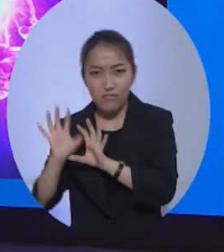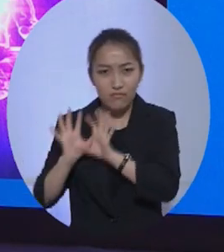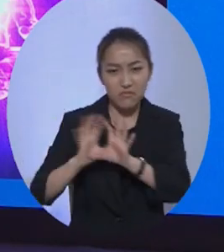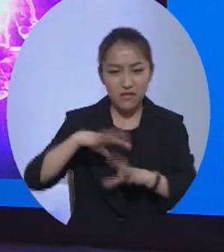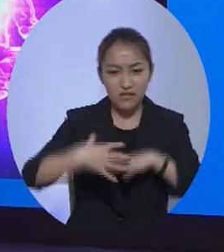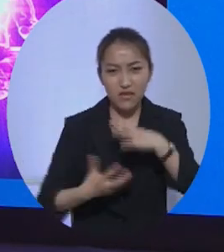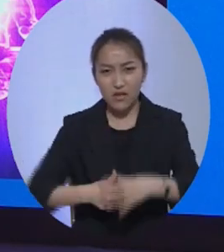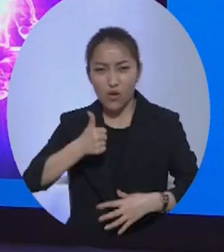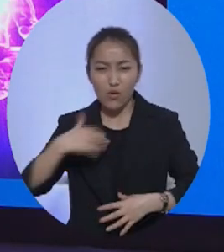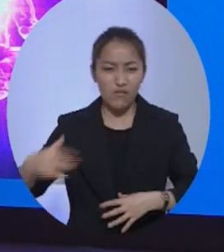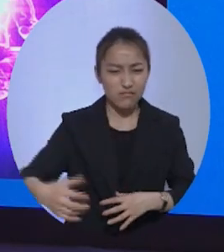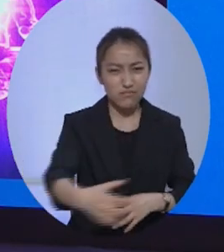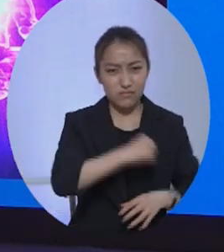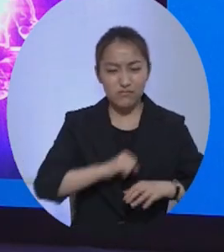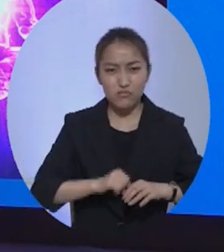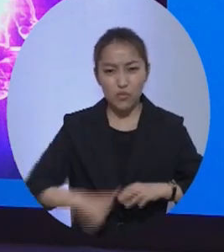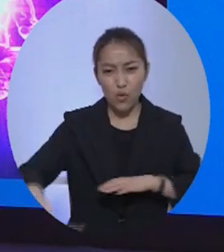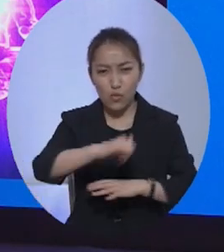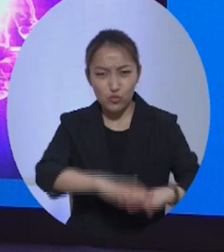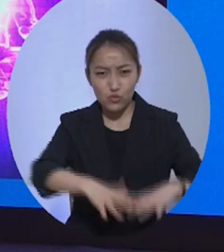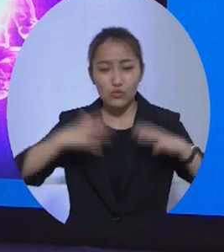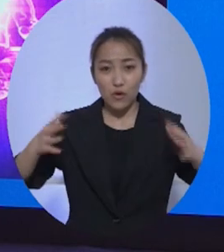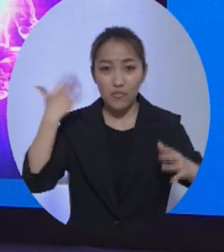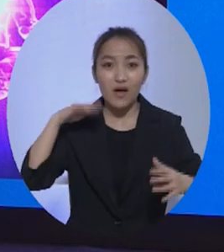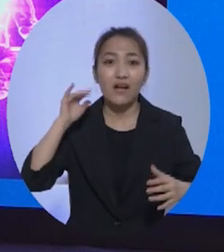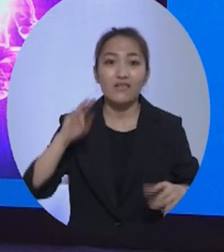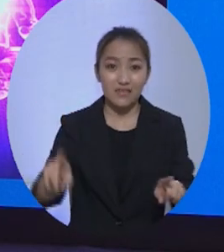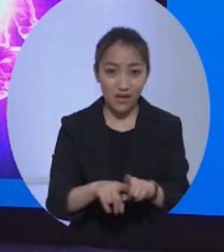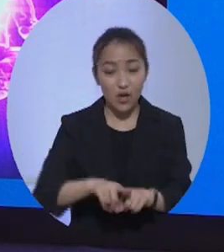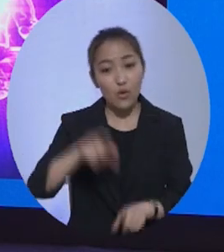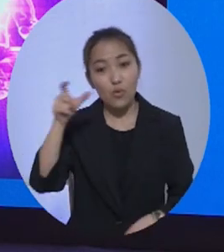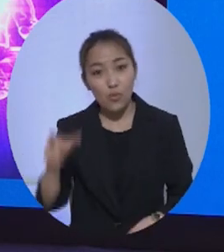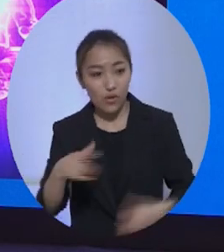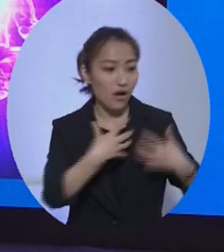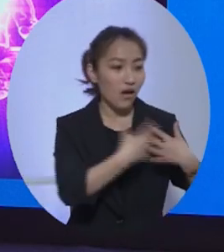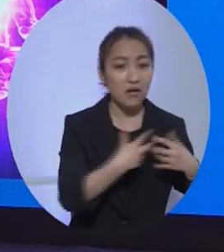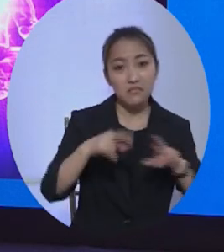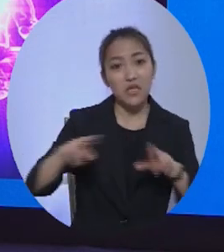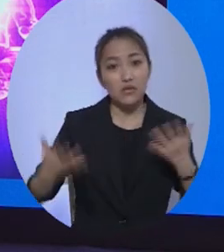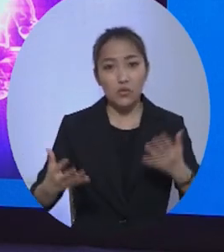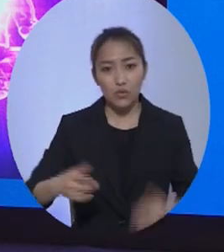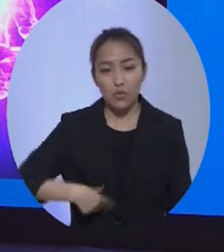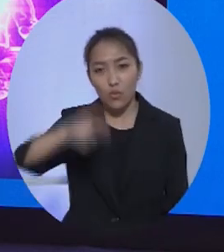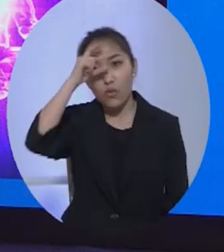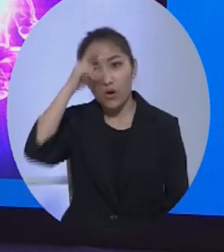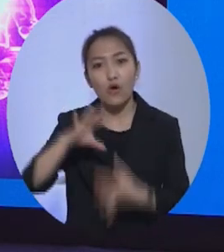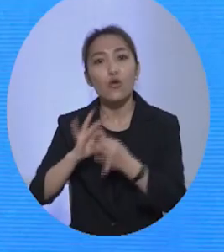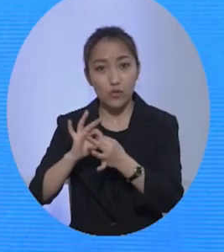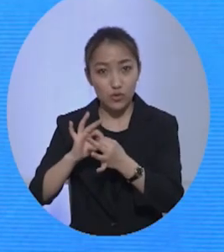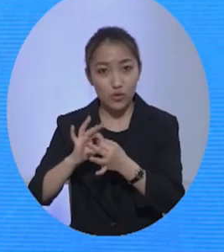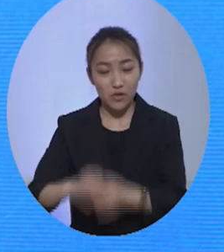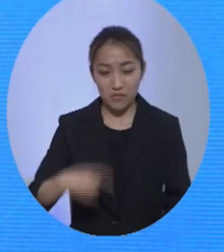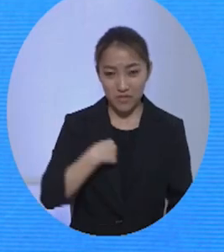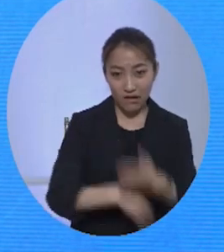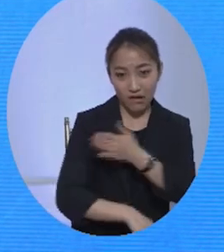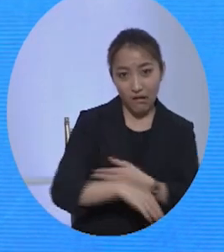гэсэн хинбэ гэхээр бол бид хараа амьдтаас оюун ухаанаараа ялагддаг юм. Өнөөдөр би гаргуч бай, би